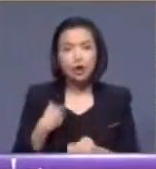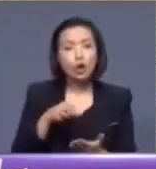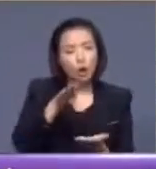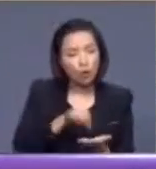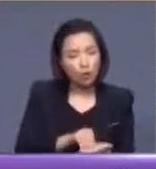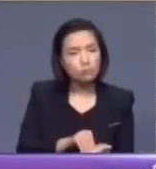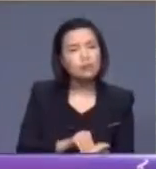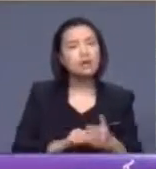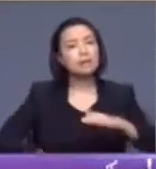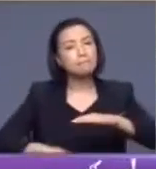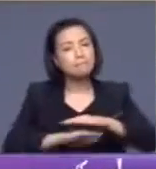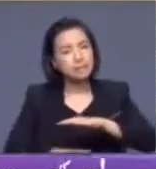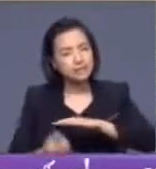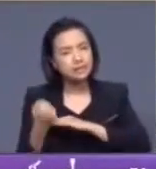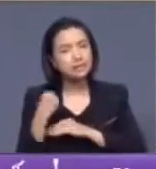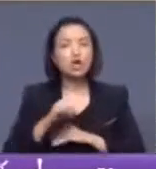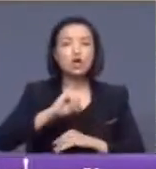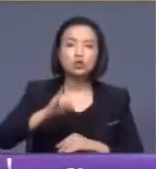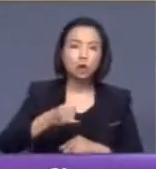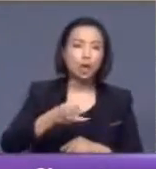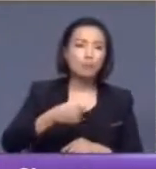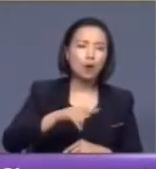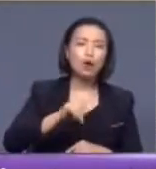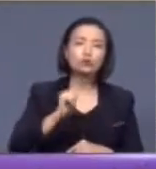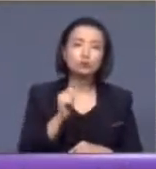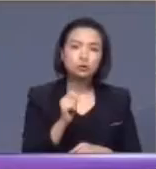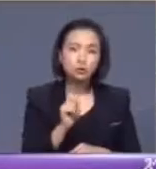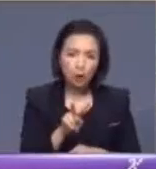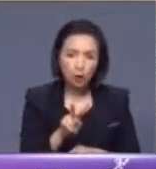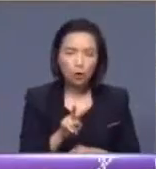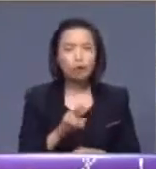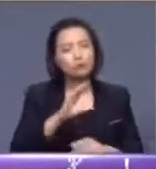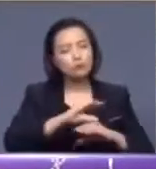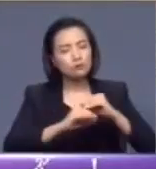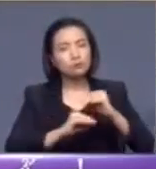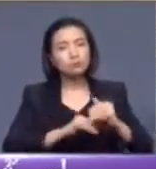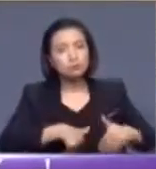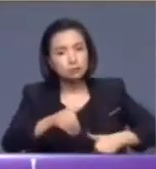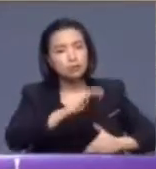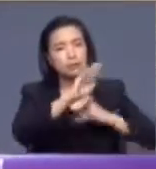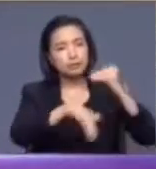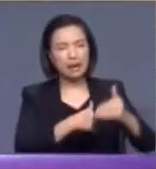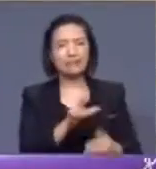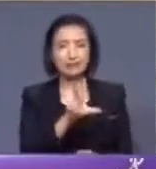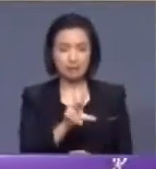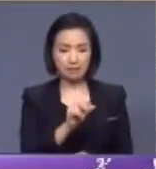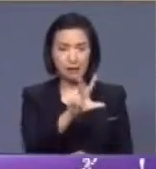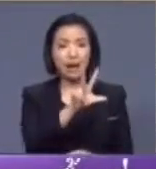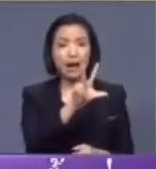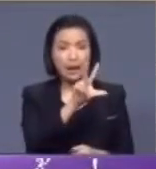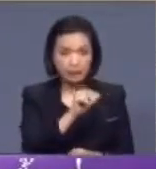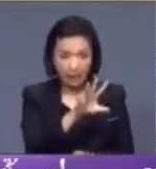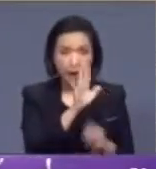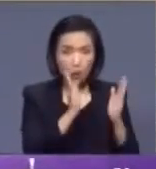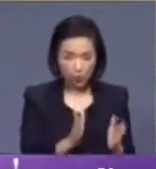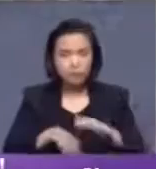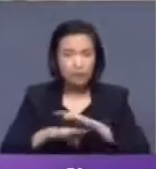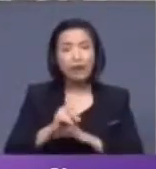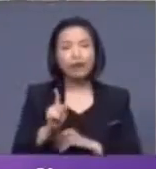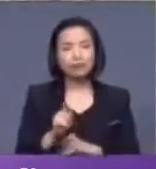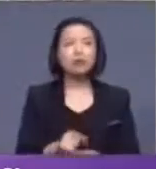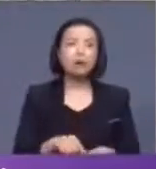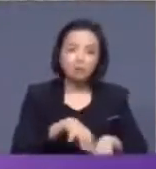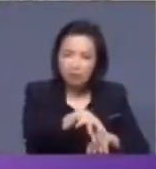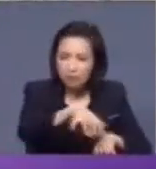ซึ่งท่านนายกรัฐมนตรีก็ยังกล่าวด้วยนะคะว่าสำหรับเรื่องบัตรสวัสดิการแห่งรัฐเพื่อพัฒนาคุณภาพชีวิตและความเป็